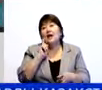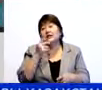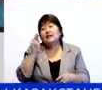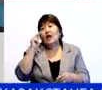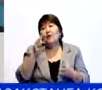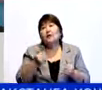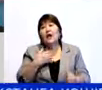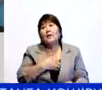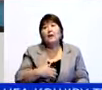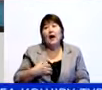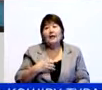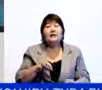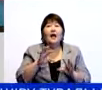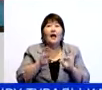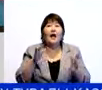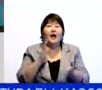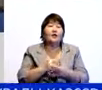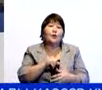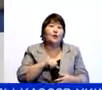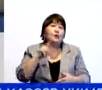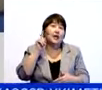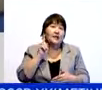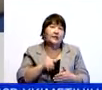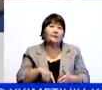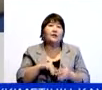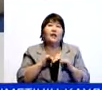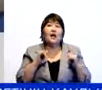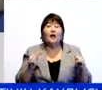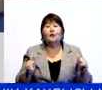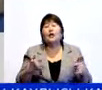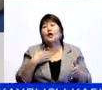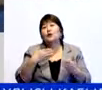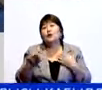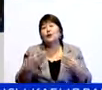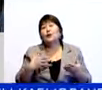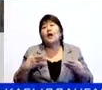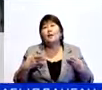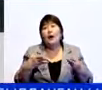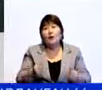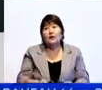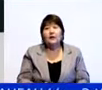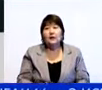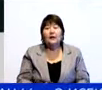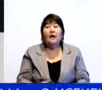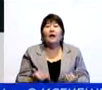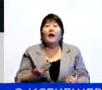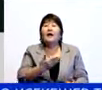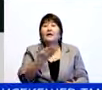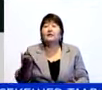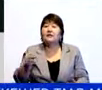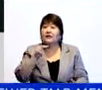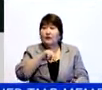білім алудың маңыздылығын айта отырып, өзіне сенімділікті арттыруға сенімді сөйлеуге баулыды. Қазір сіздердің